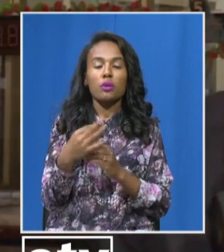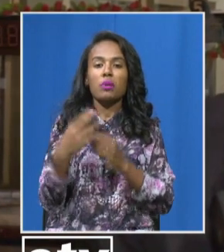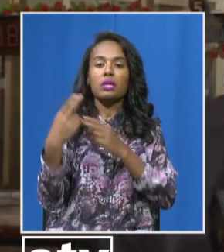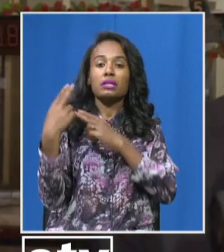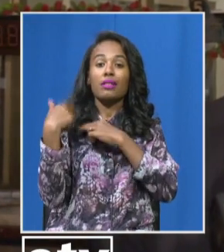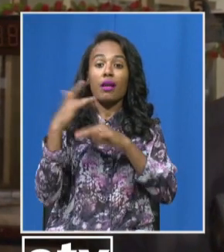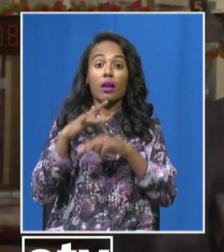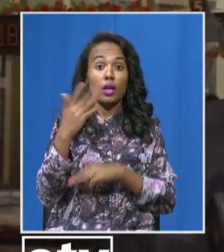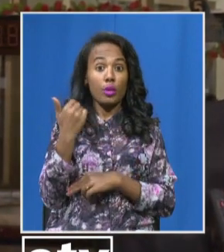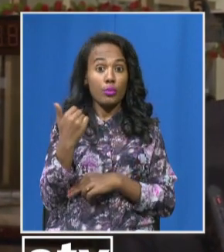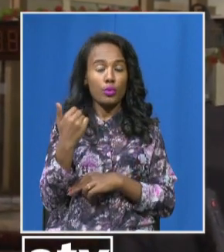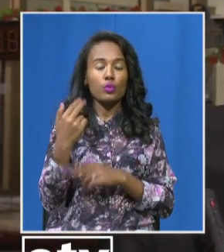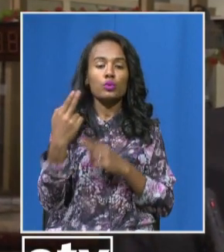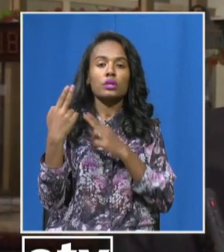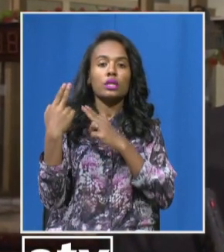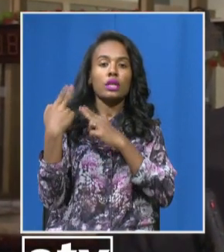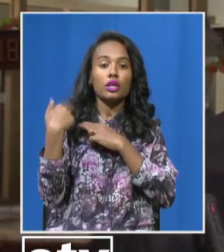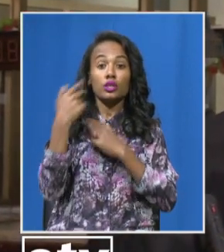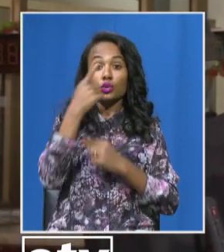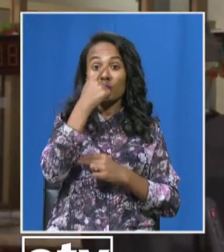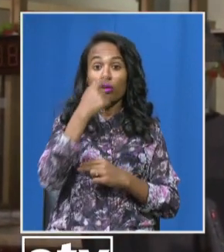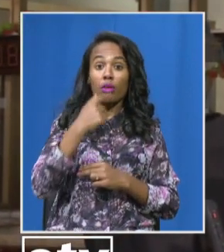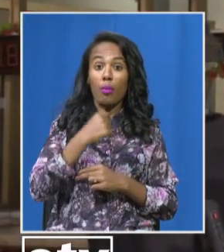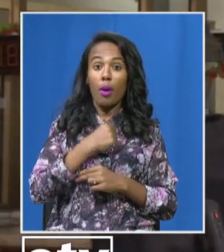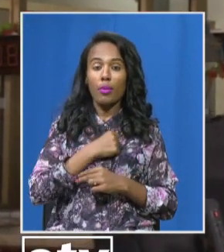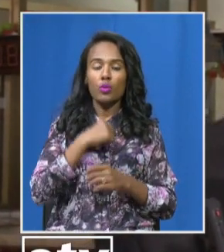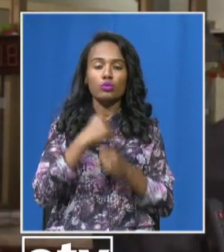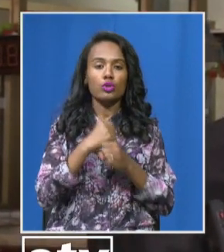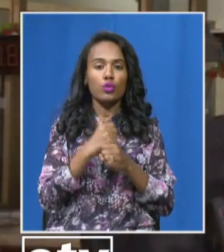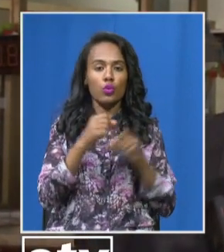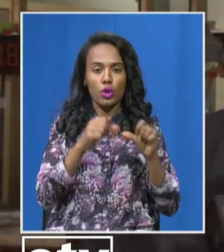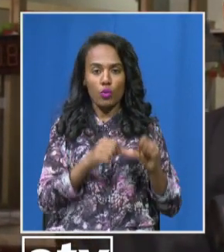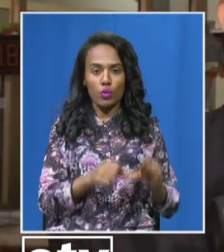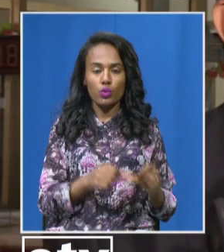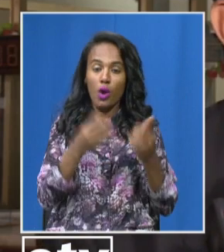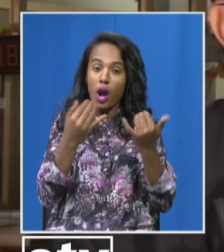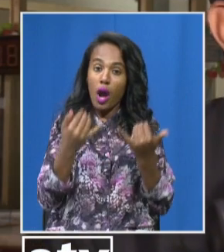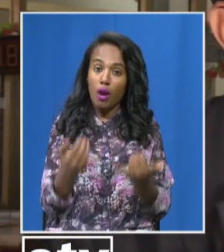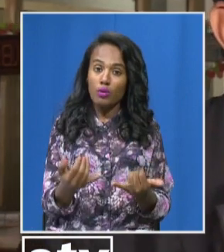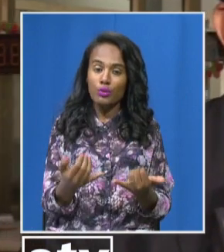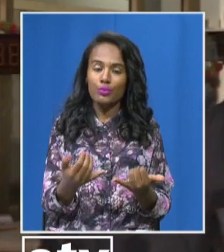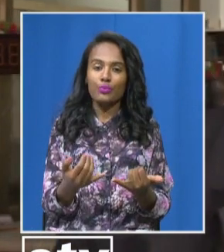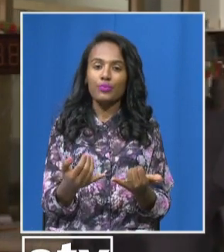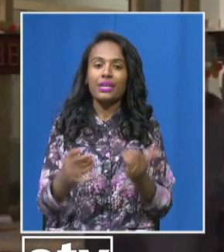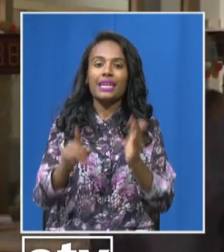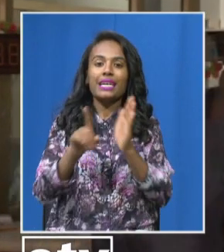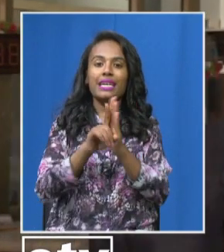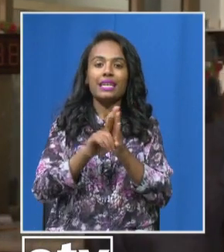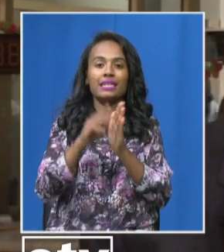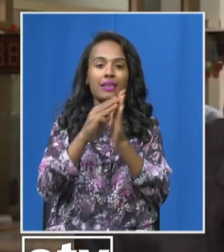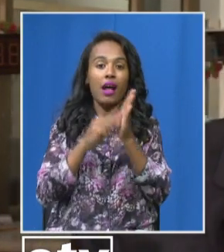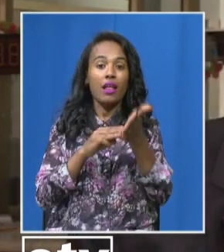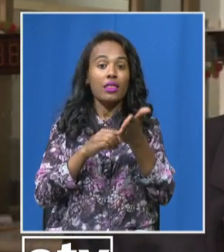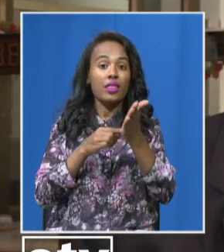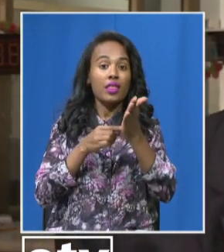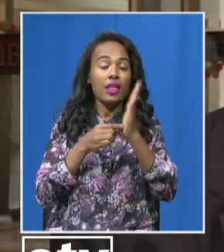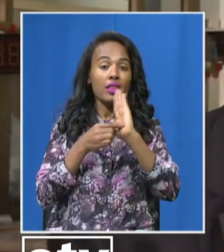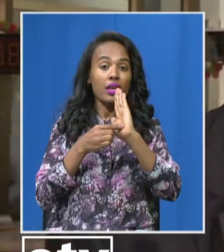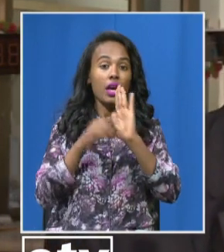ላይ የነበሩ ስልጣናቸውን ተመክተው ሲሰሩ የነበሩ አሁንም የህግና ስርዓት